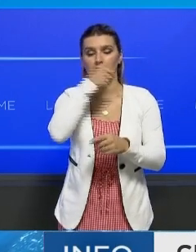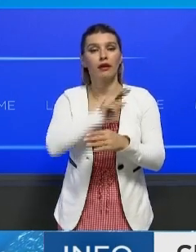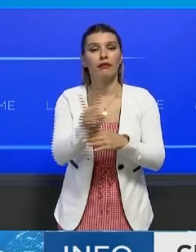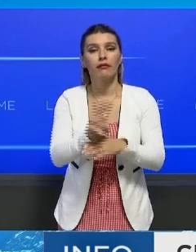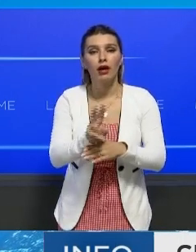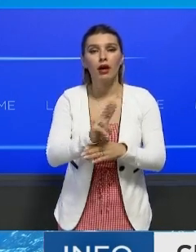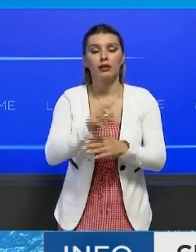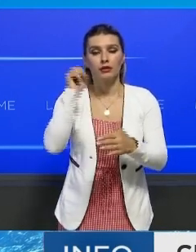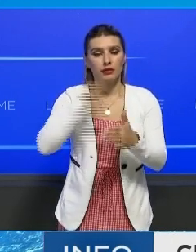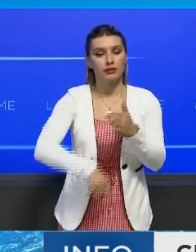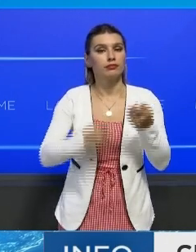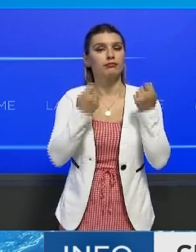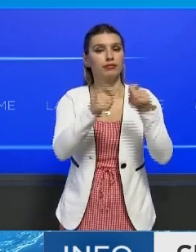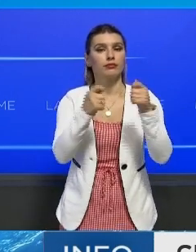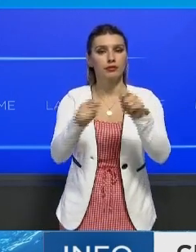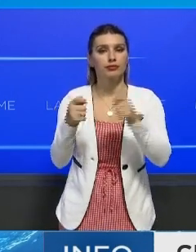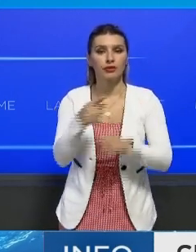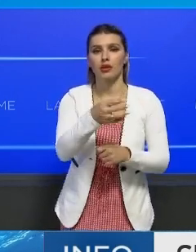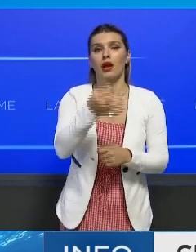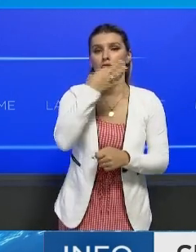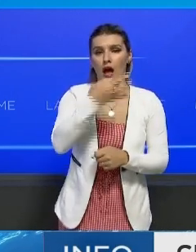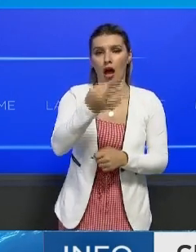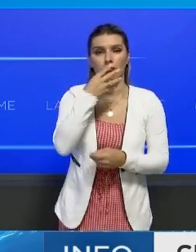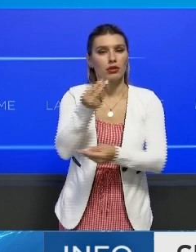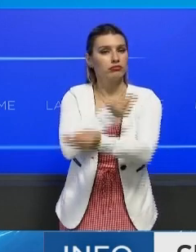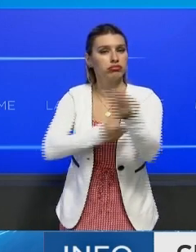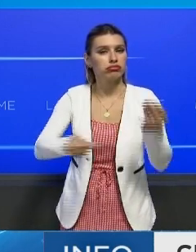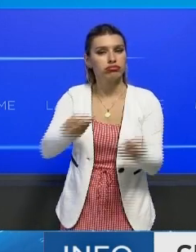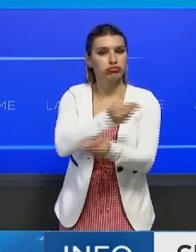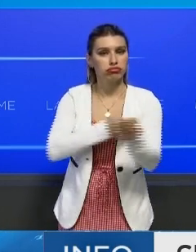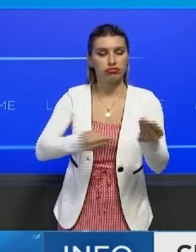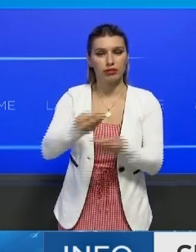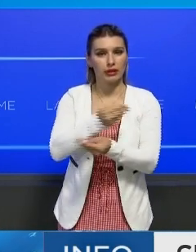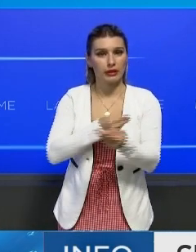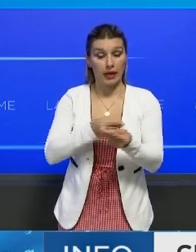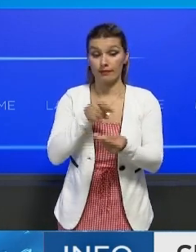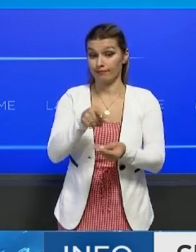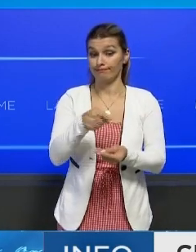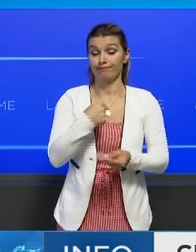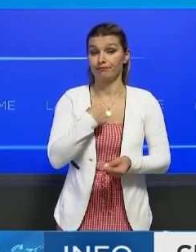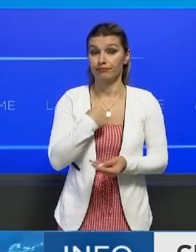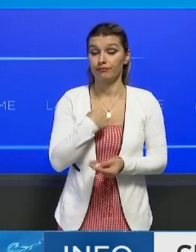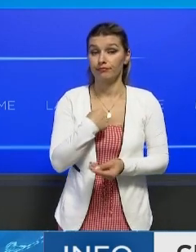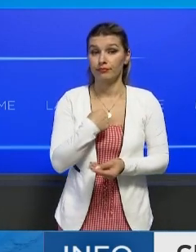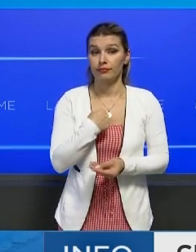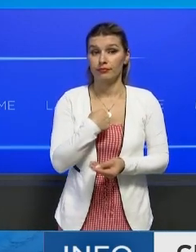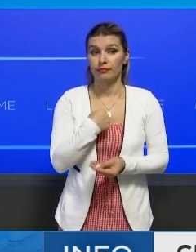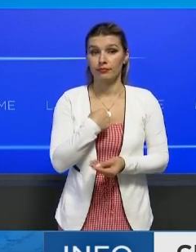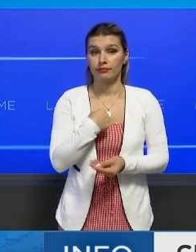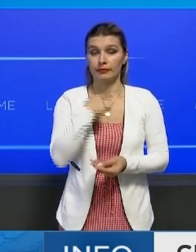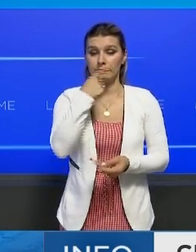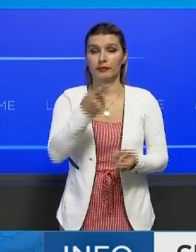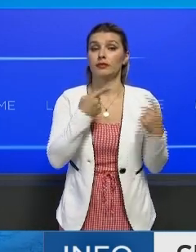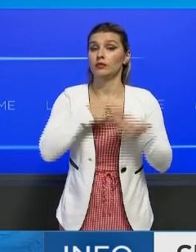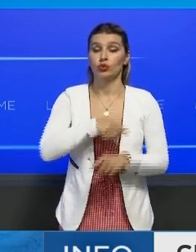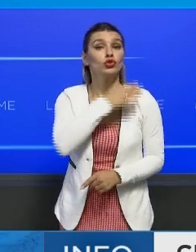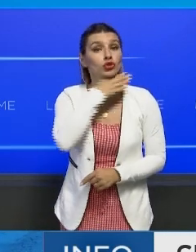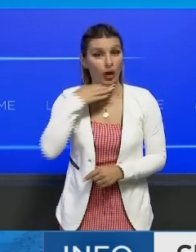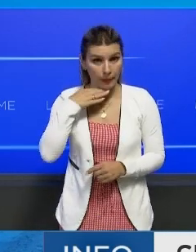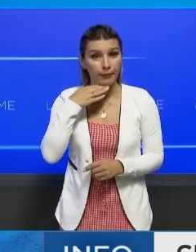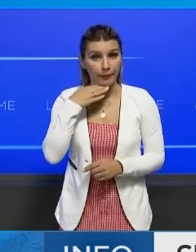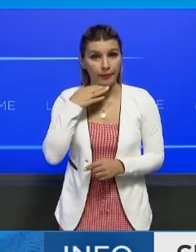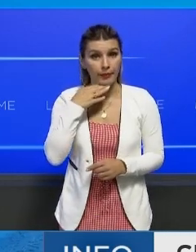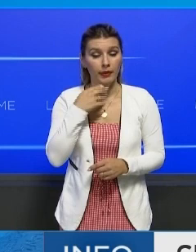keqpërdorimet në sektorin e farmacisë, edhe tregtin me barnat. Unë vjen shumë keq